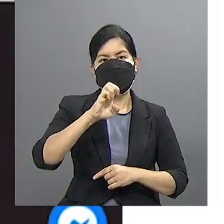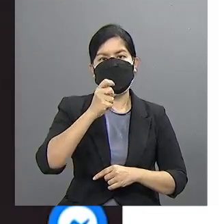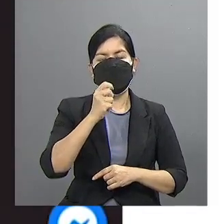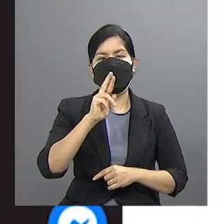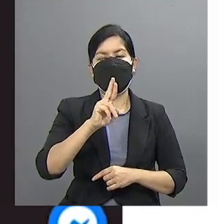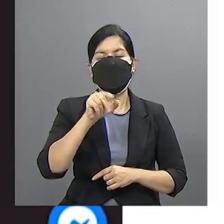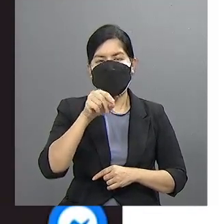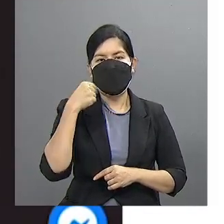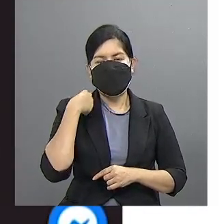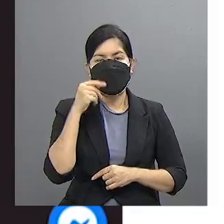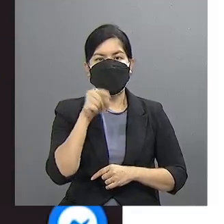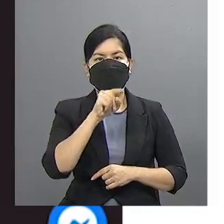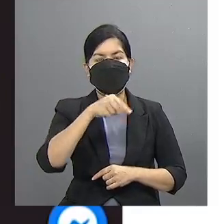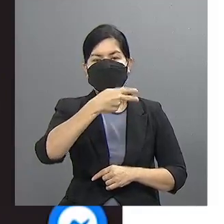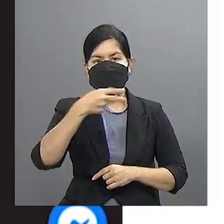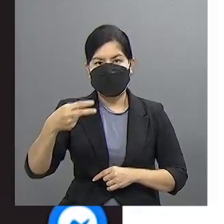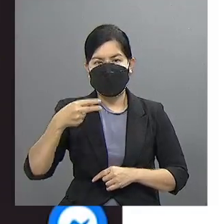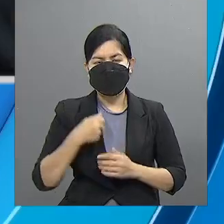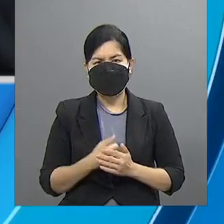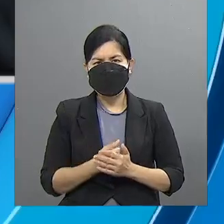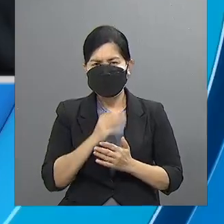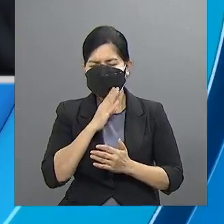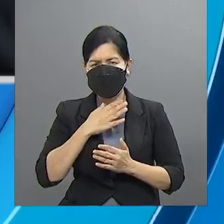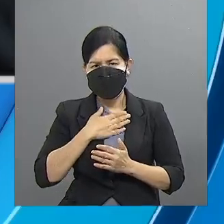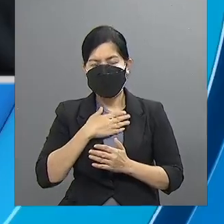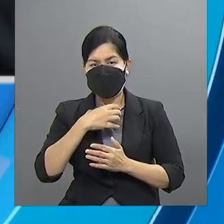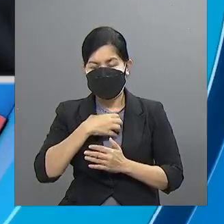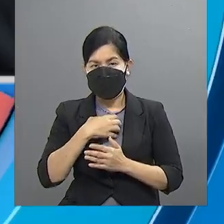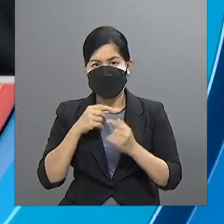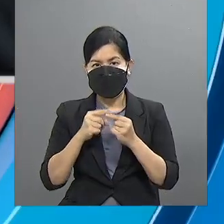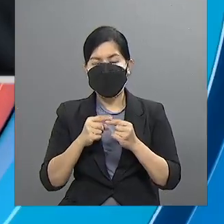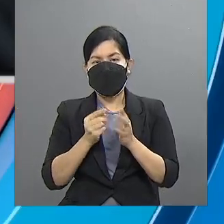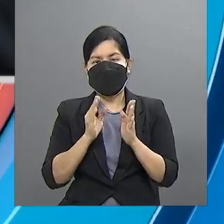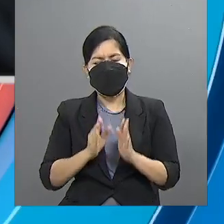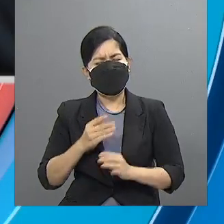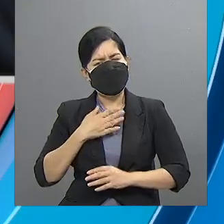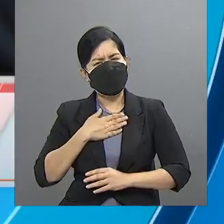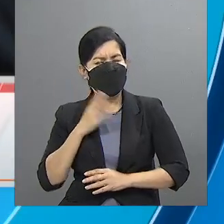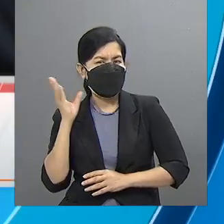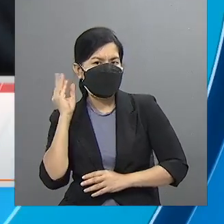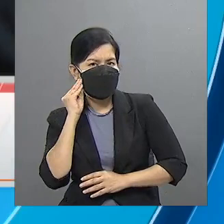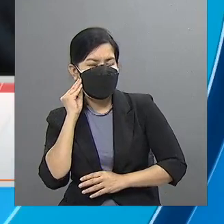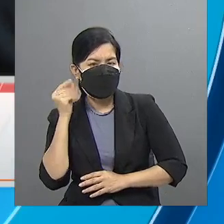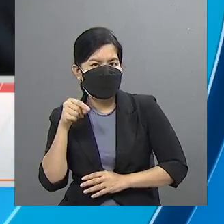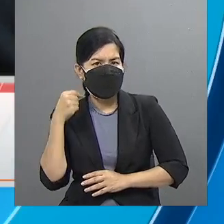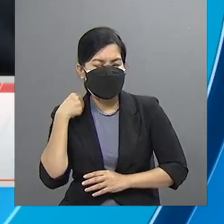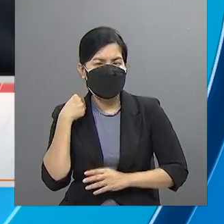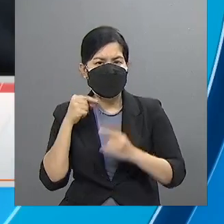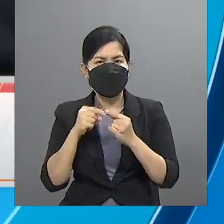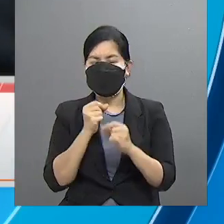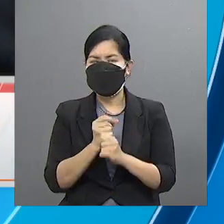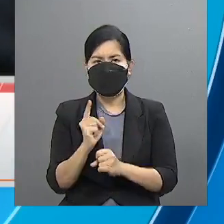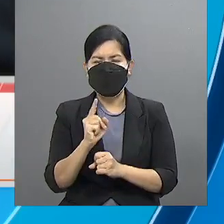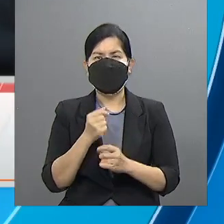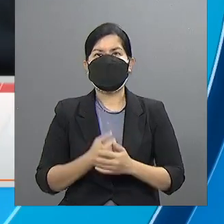เป็นนักฟังเชิงลึก Hearing Heart ต้องทำอะไรบ้างคะคุณวินคุณบอส ก็ถ้า